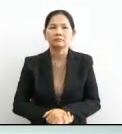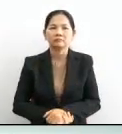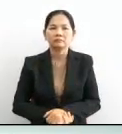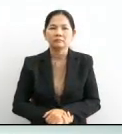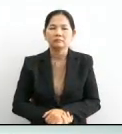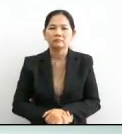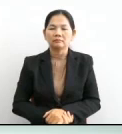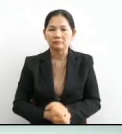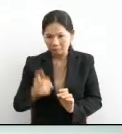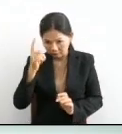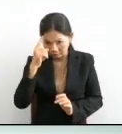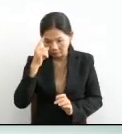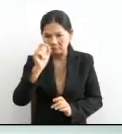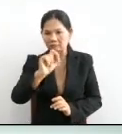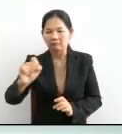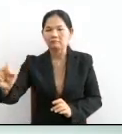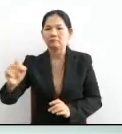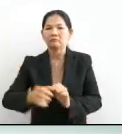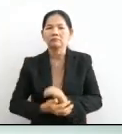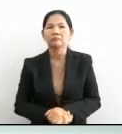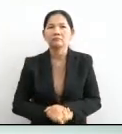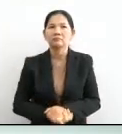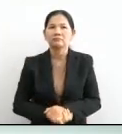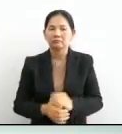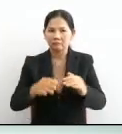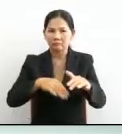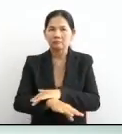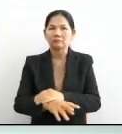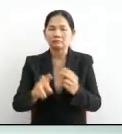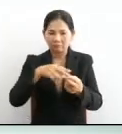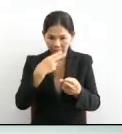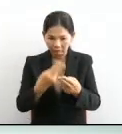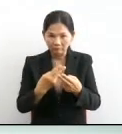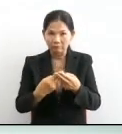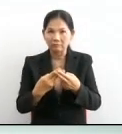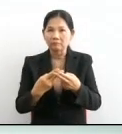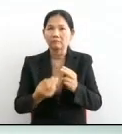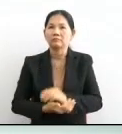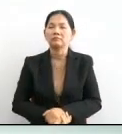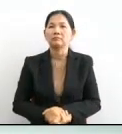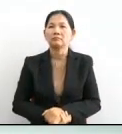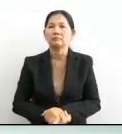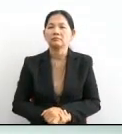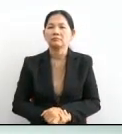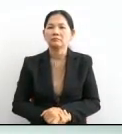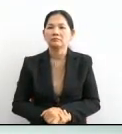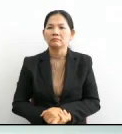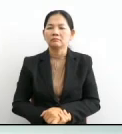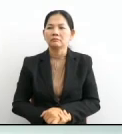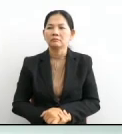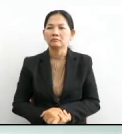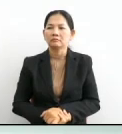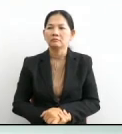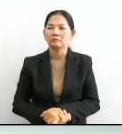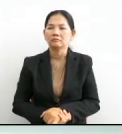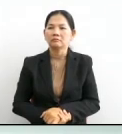chà chẳng bà con đăng con sẽ xây chỗ chà mọc nóng chà chùm lại được bọc con nè con